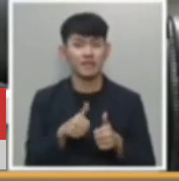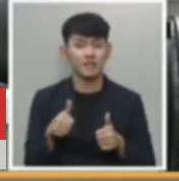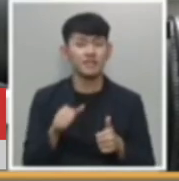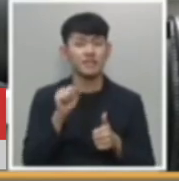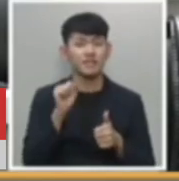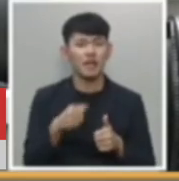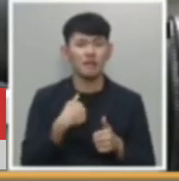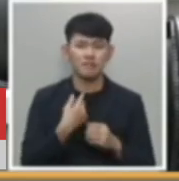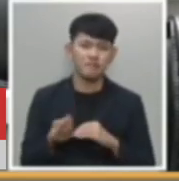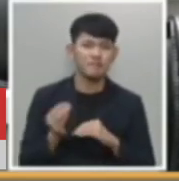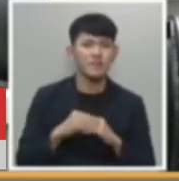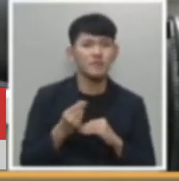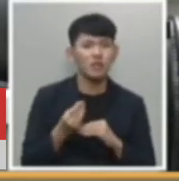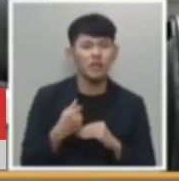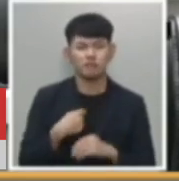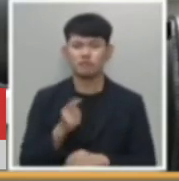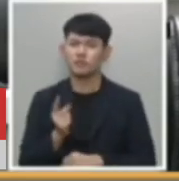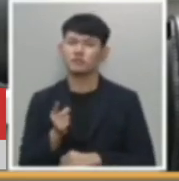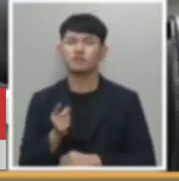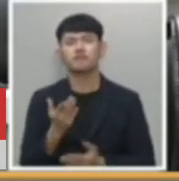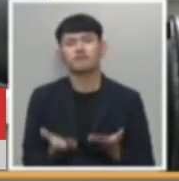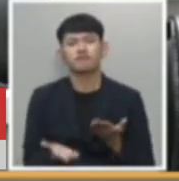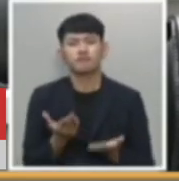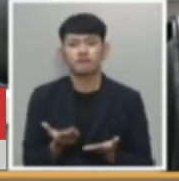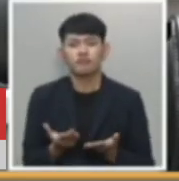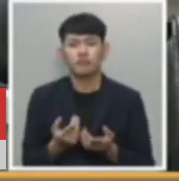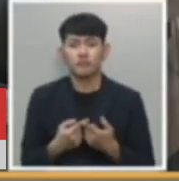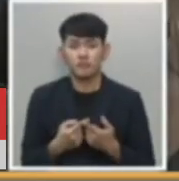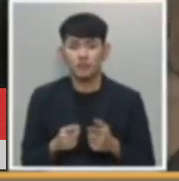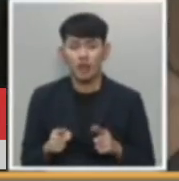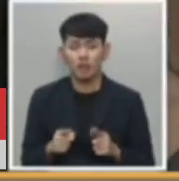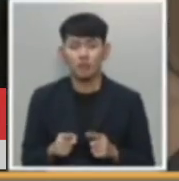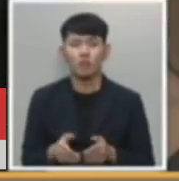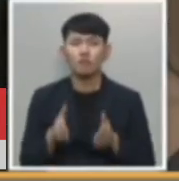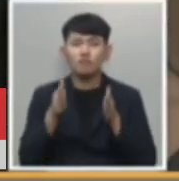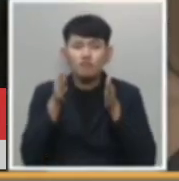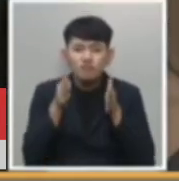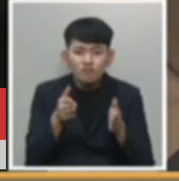เท่าไหร่หรือจะเท่าเดิมทีนี้ผมจะพูดถึงเรื่องของ